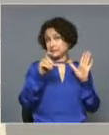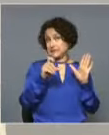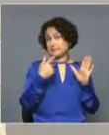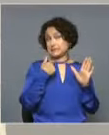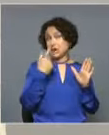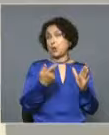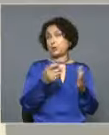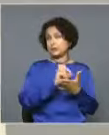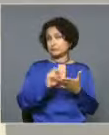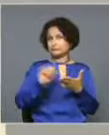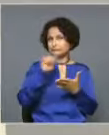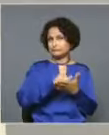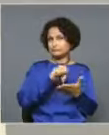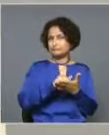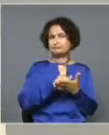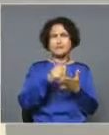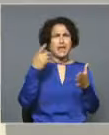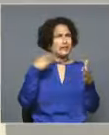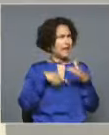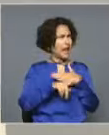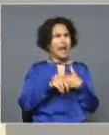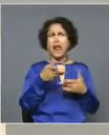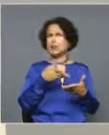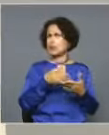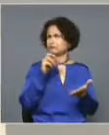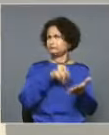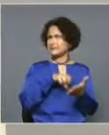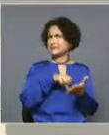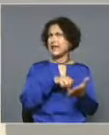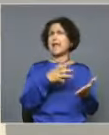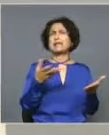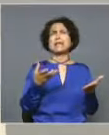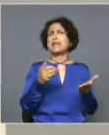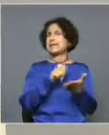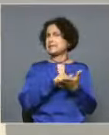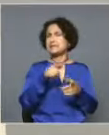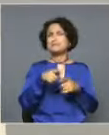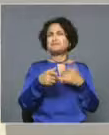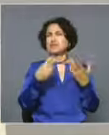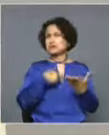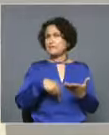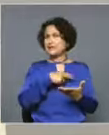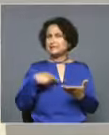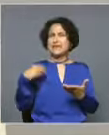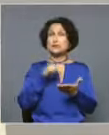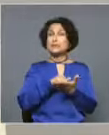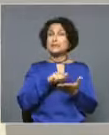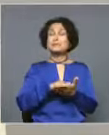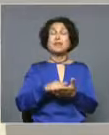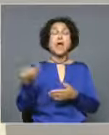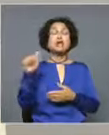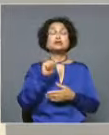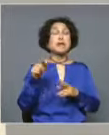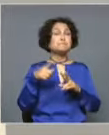трудно нелегално издание. Нашето е по швейцарското издание от 1980-та, преводача на Желина